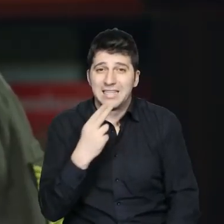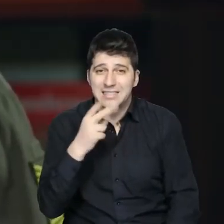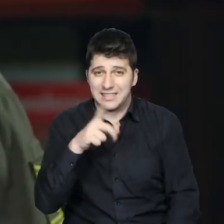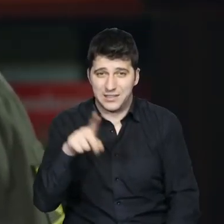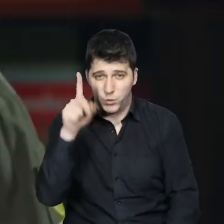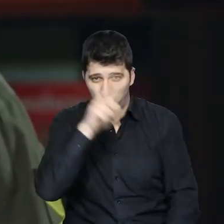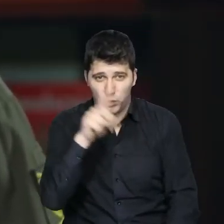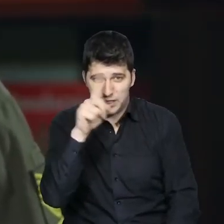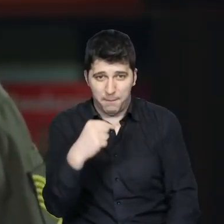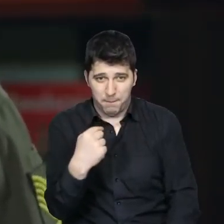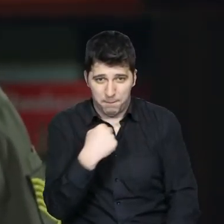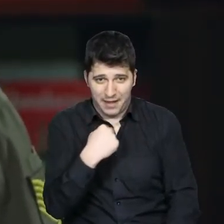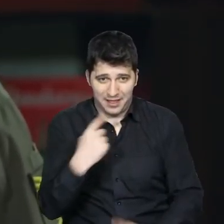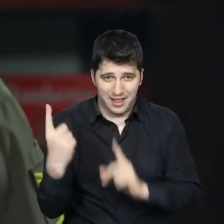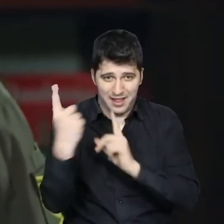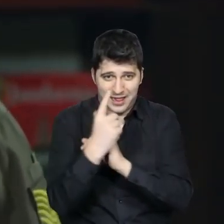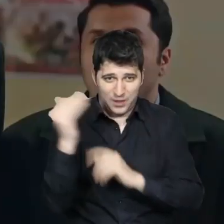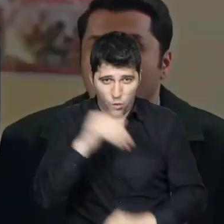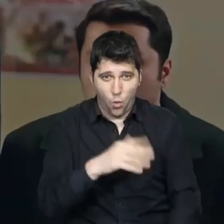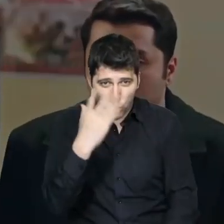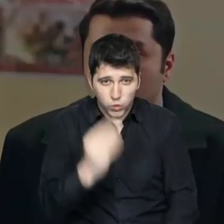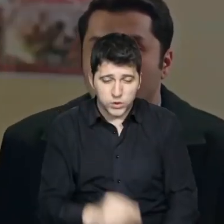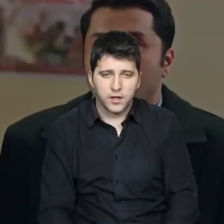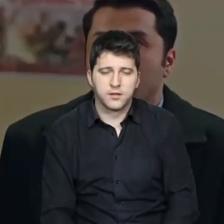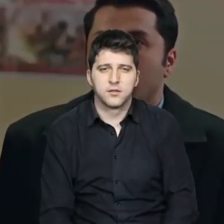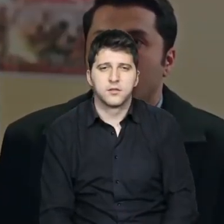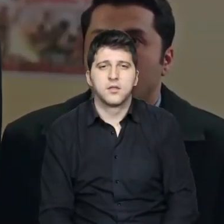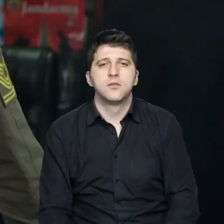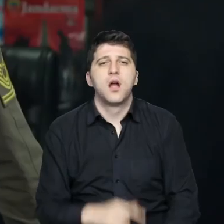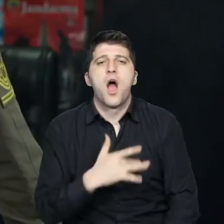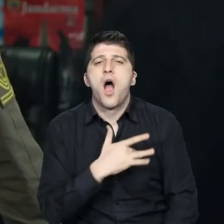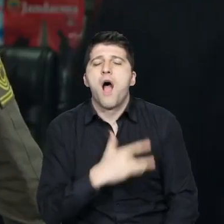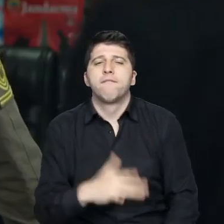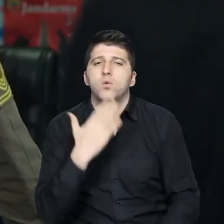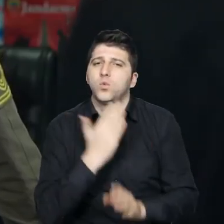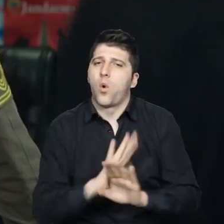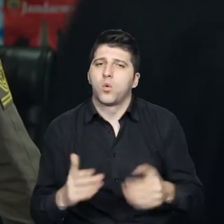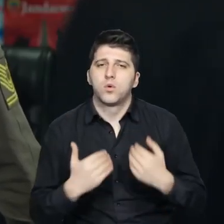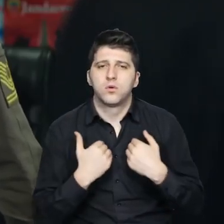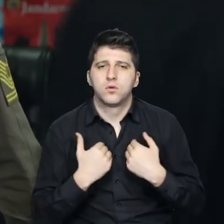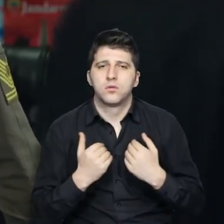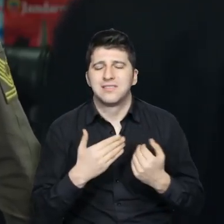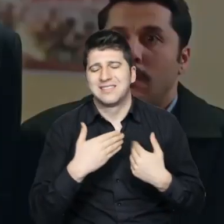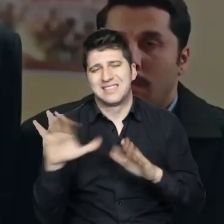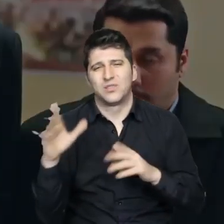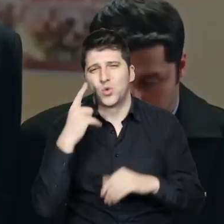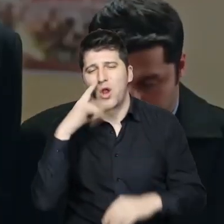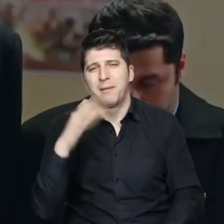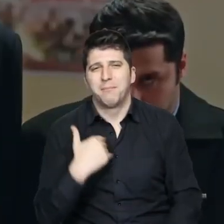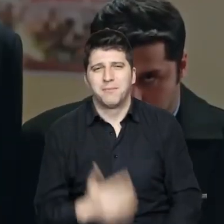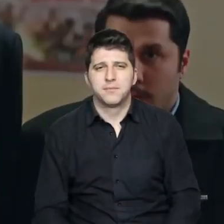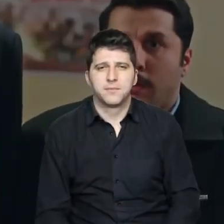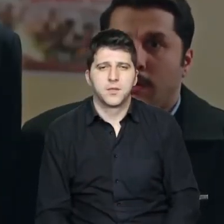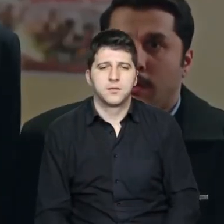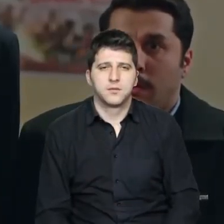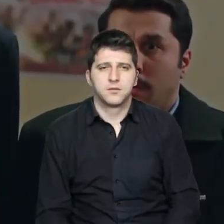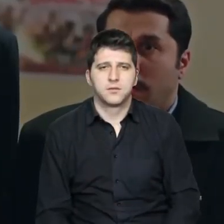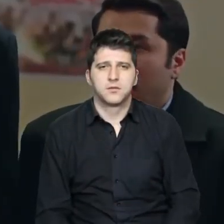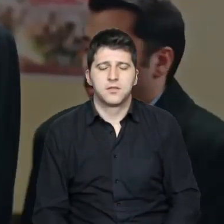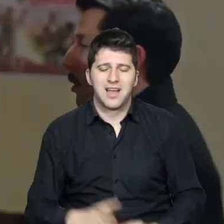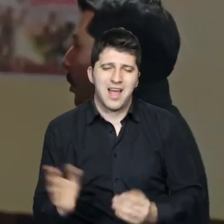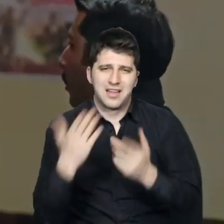yüzünden benim karşıma çıkarsanız... Masaya. Affetmem! Yıkılın gözümün önünden.